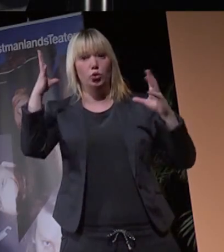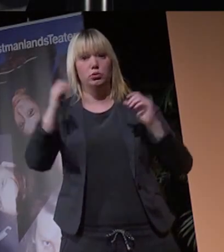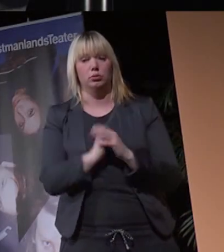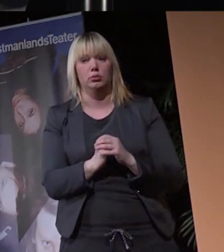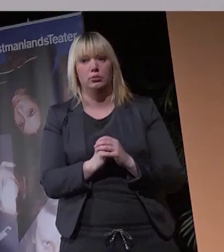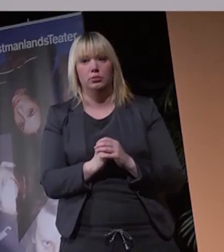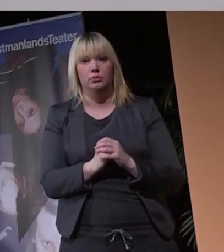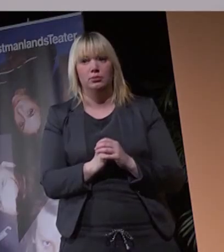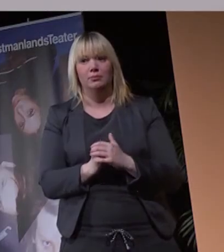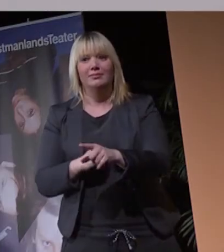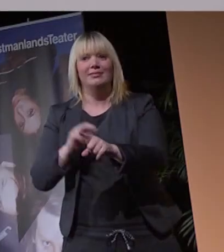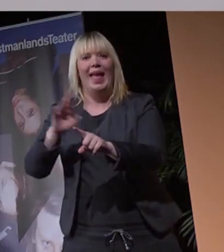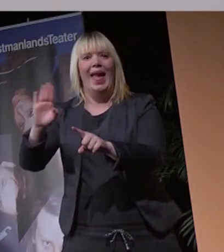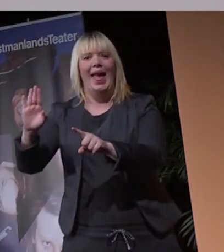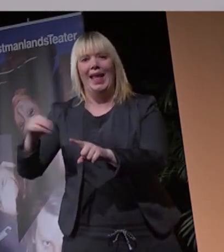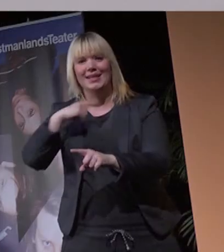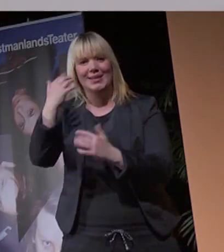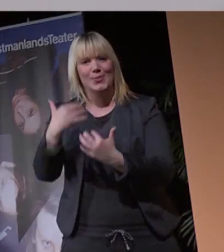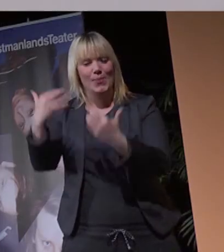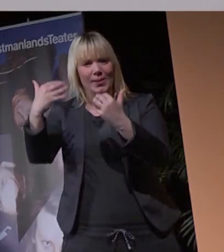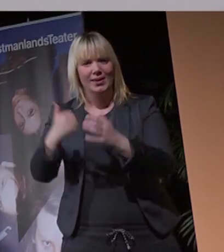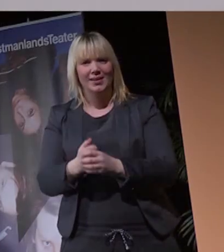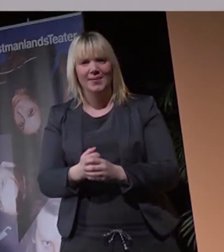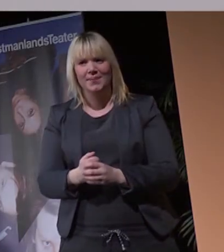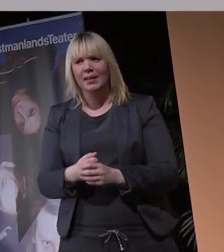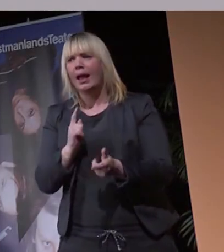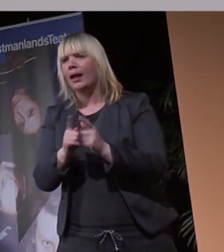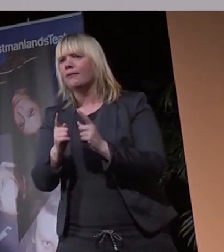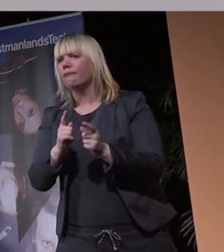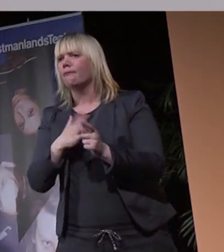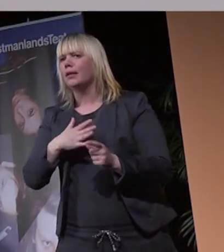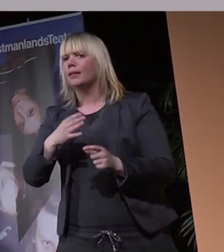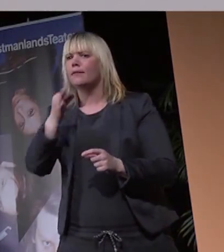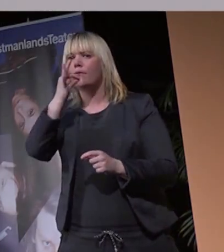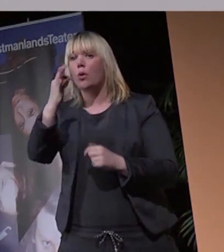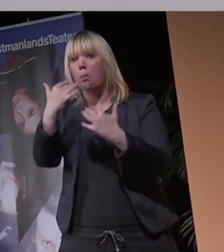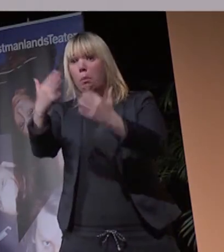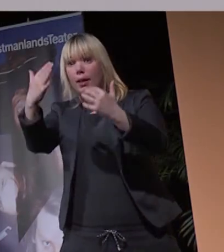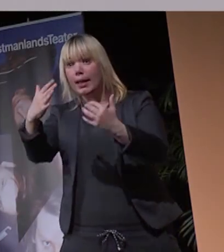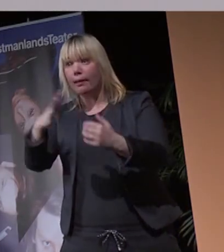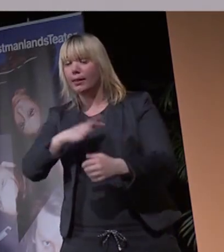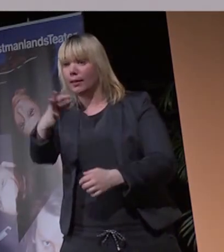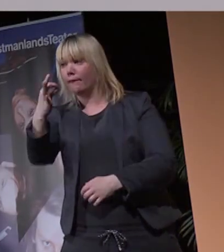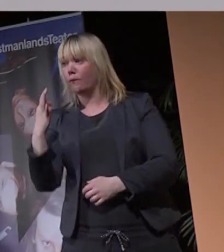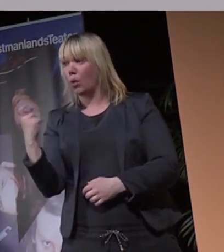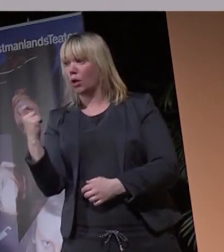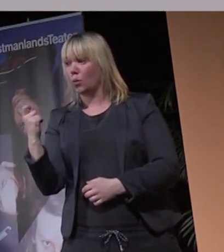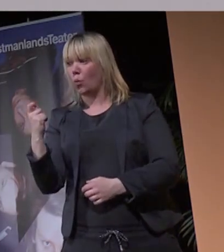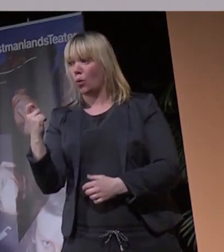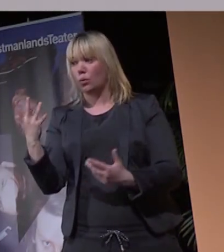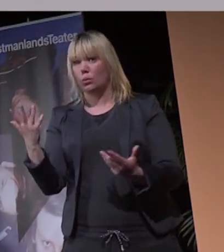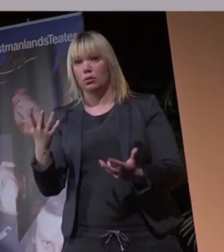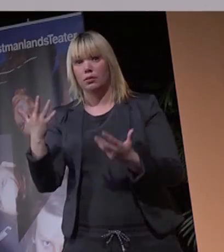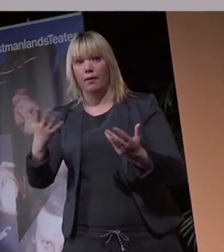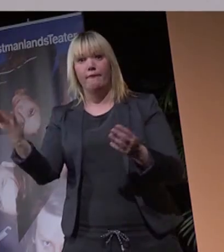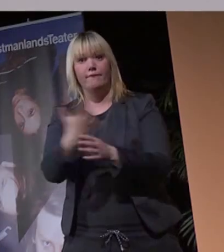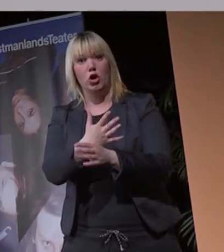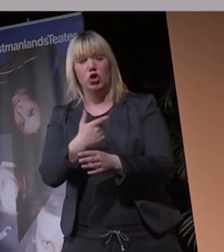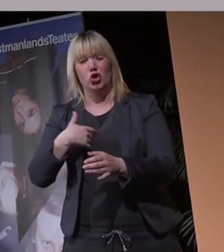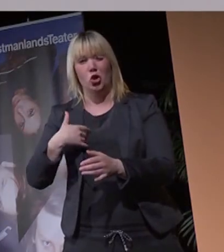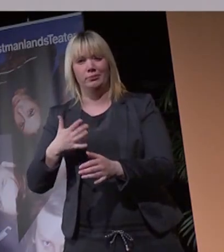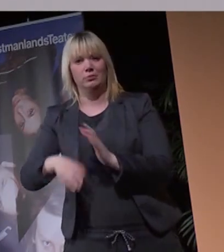om det är demokratiskt att man har olika, att man på olika sätt finansierar verksamheter. Mm. Det är olika saker, men ja, man går hela vägen, för det är liksom